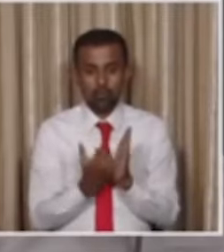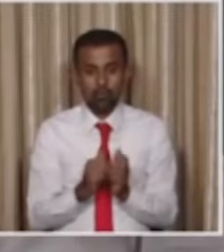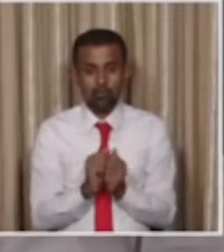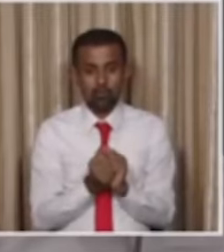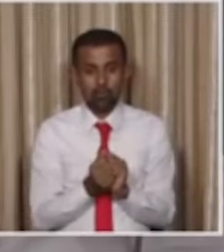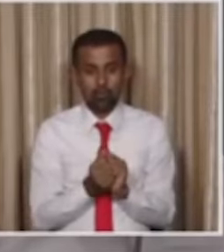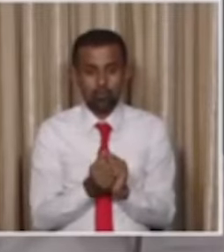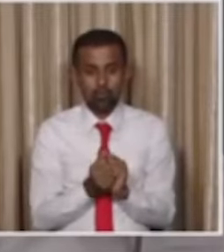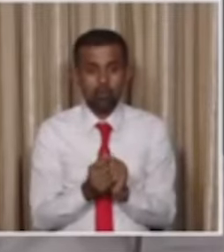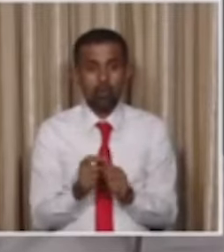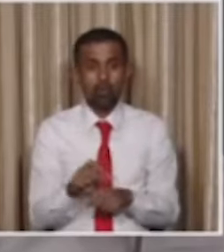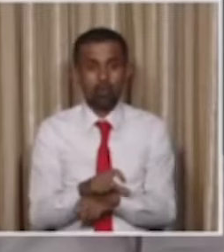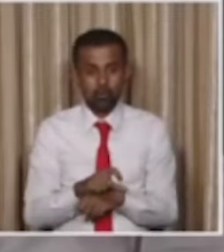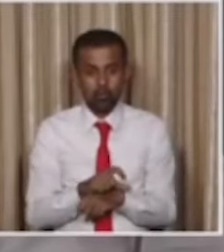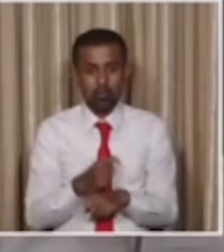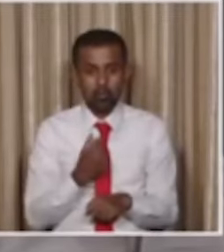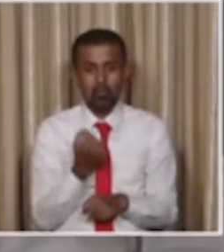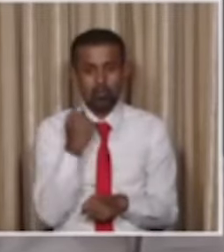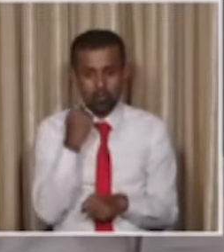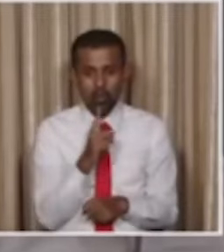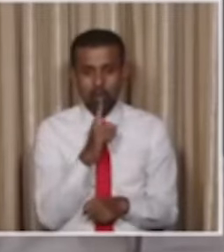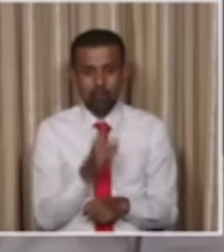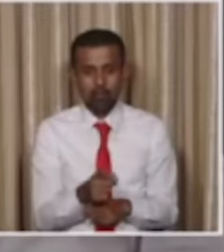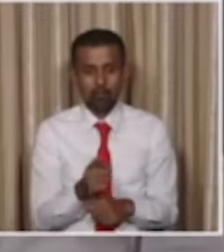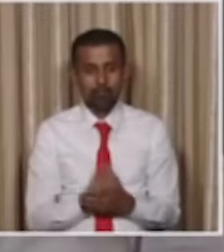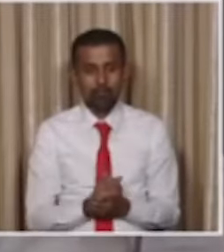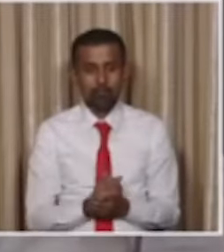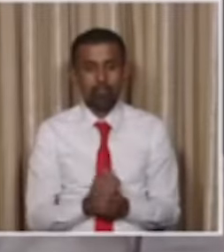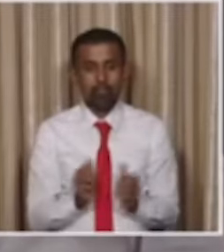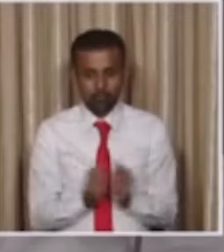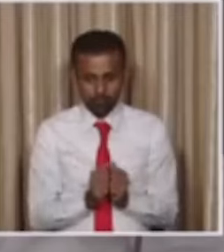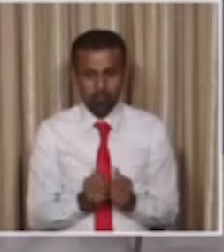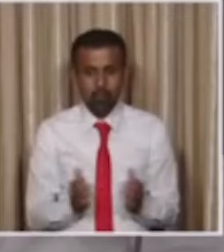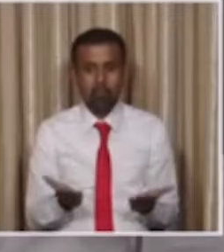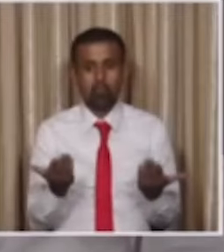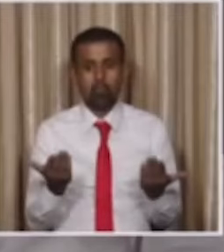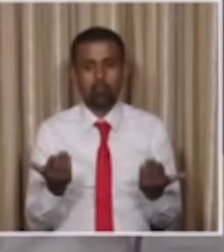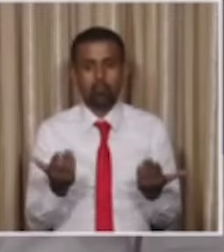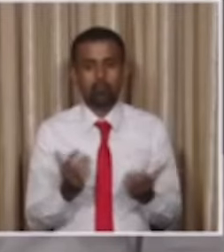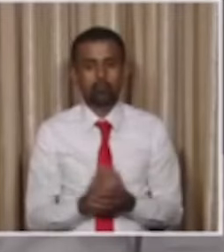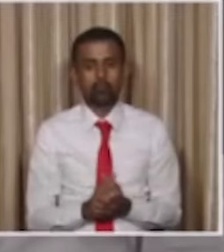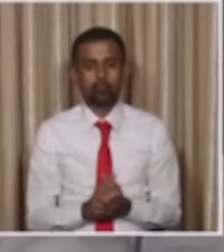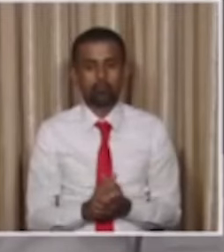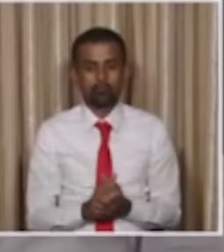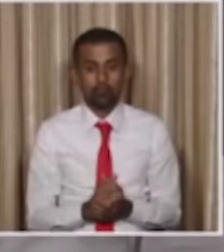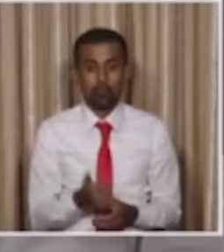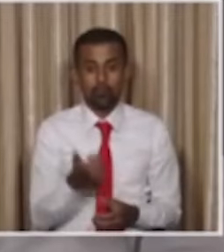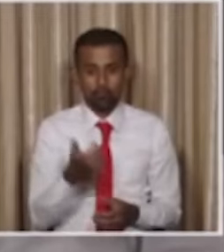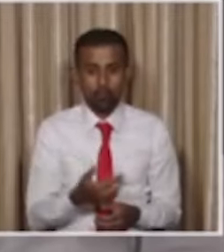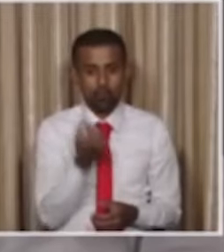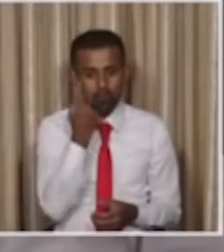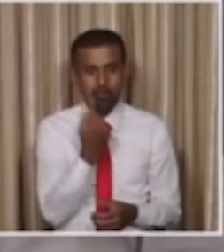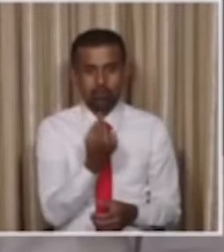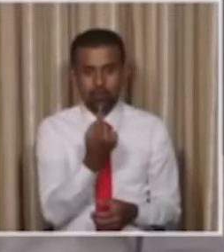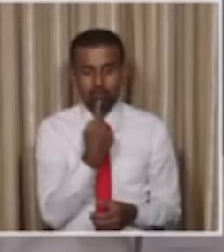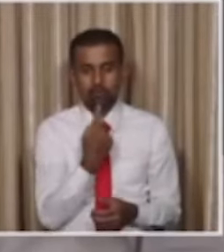විගණක අධිපති කොමිසමකුත් අපි යෝජනා කළා තිබෙනවා. ඒතර ඒ කටයුතු දැන් සිදු වෙගෙන යනවා. ඒක නිසා එතුමා ඉතාම වැදගත් කාරණයකට